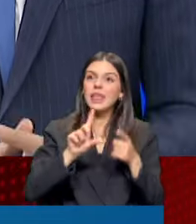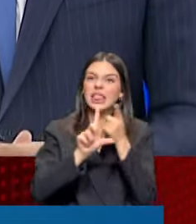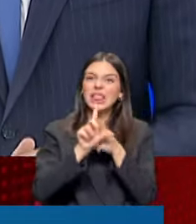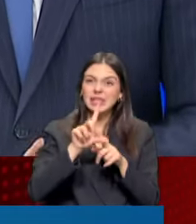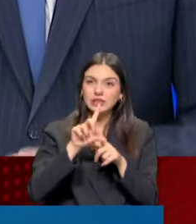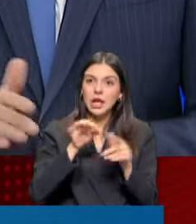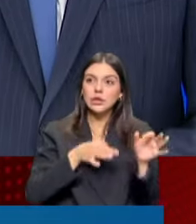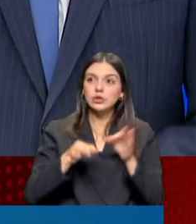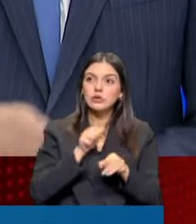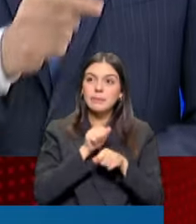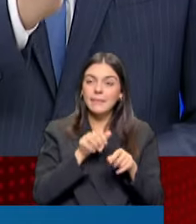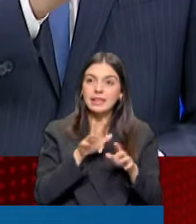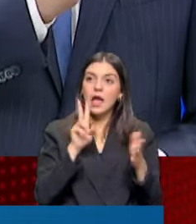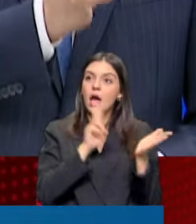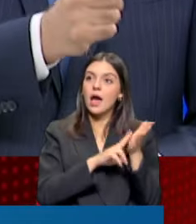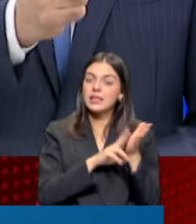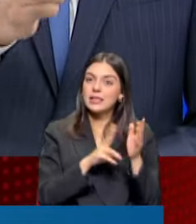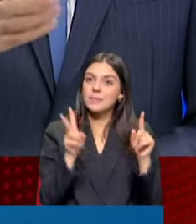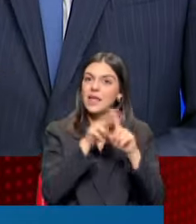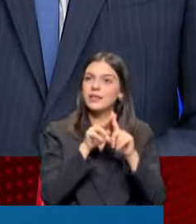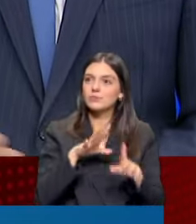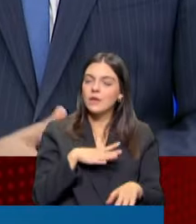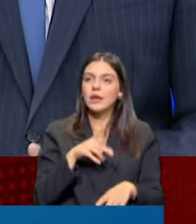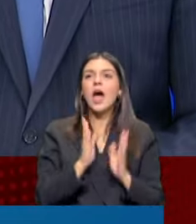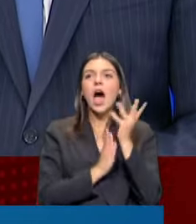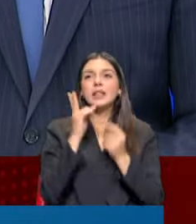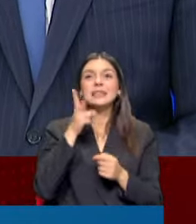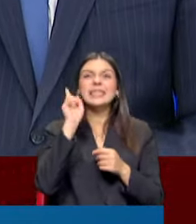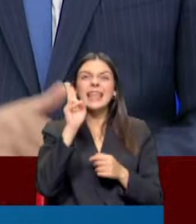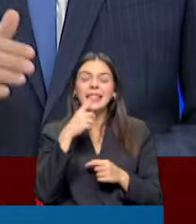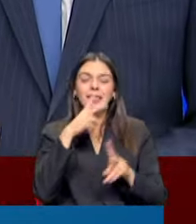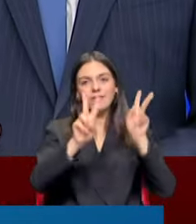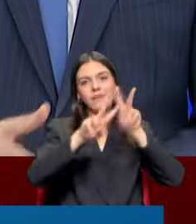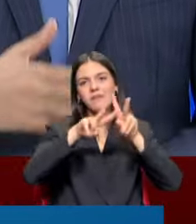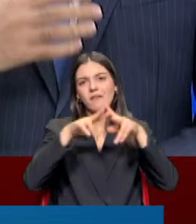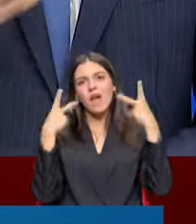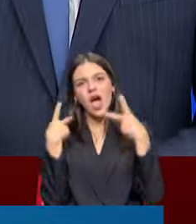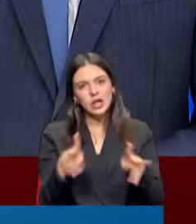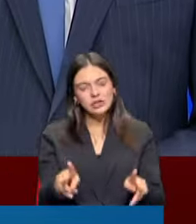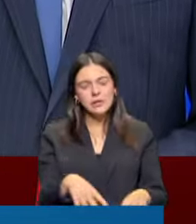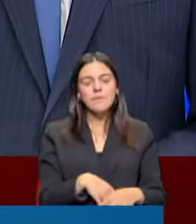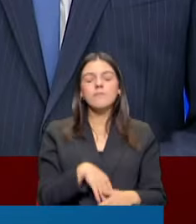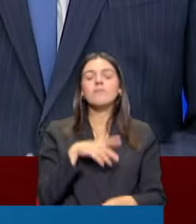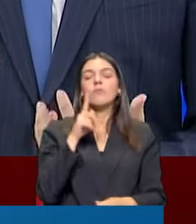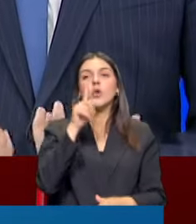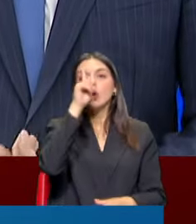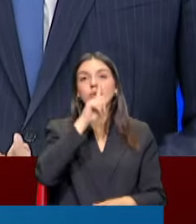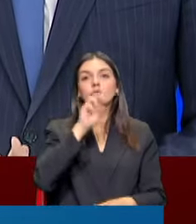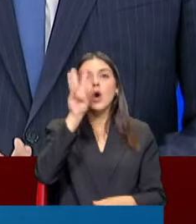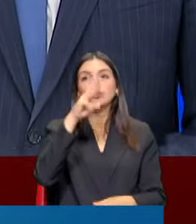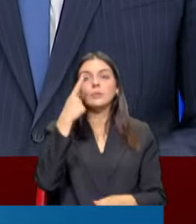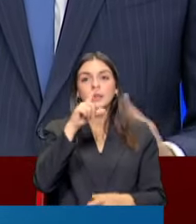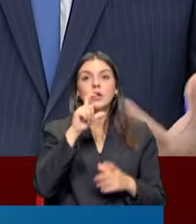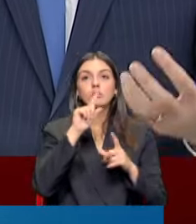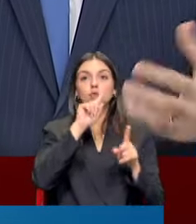hayata geçirdik. Dijital katılımcılıkla Ataşehir Senin diye bir internet sitesi oluşturduk. Burada 130 bin soru cevapladı